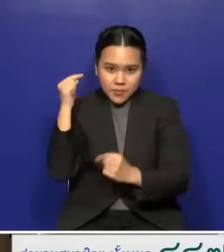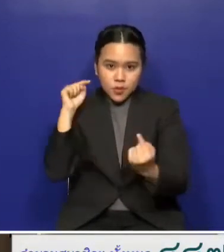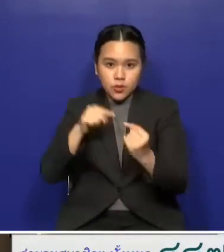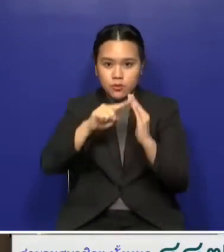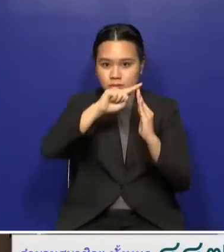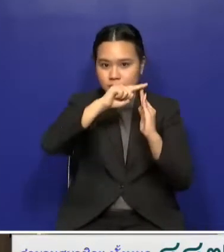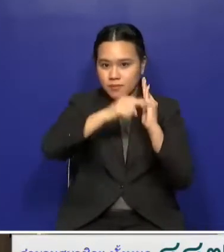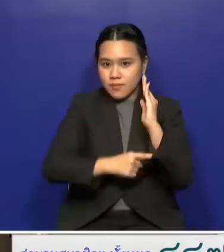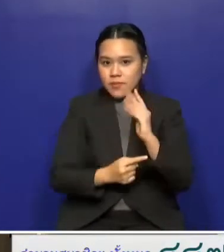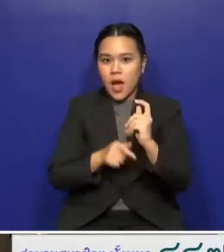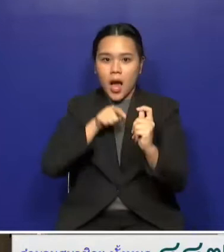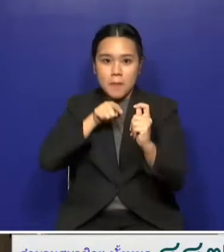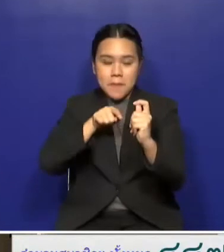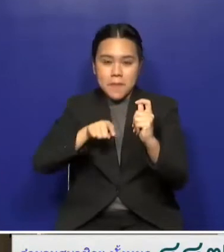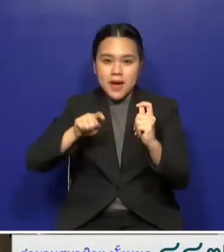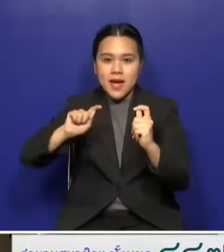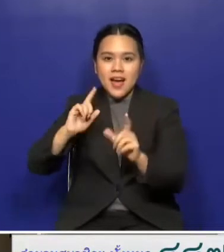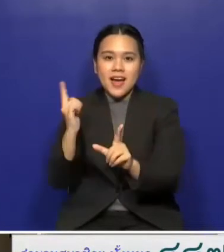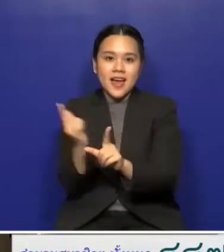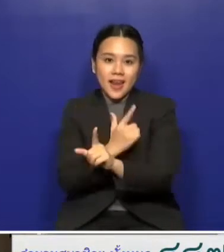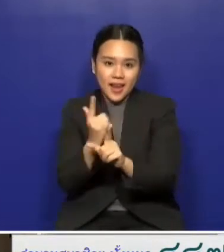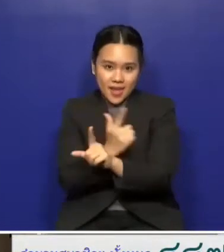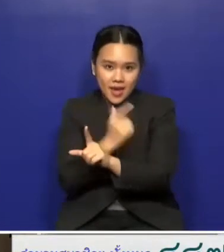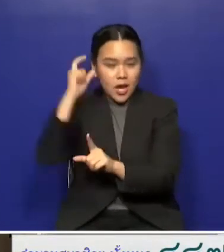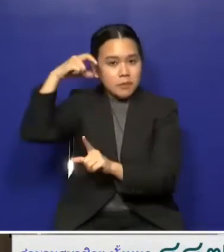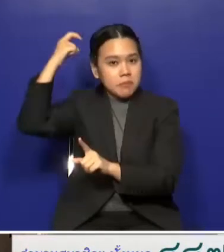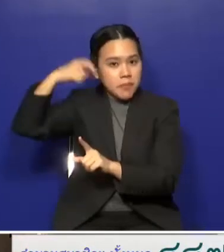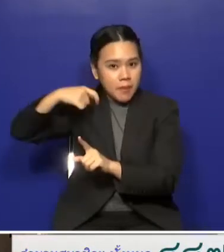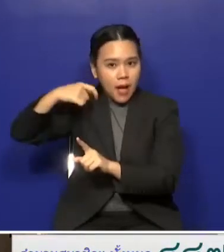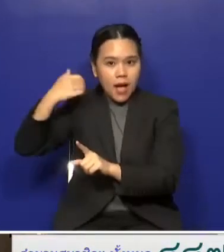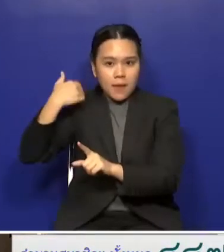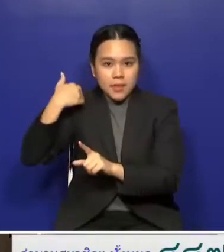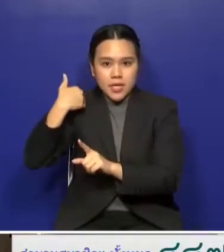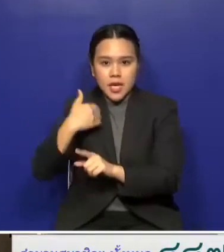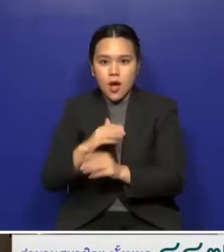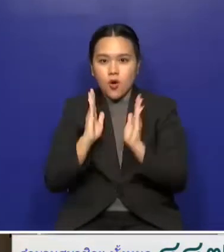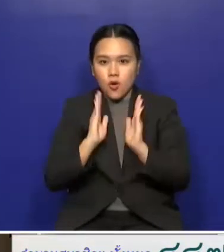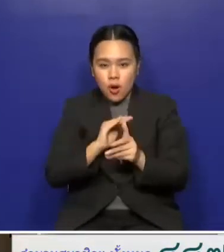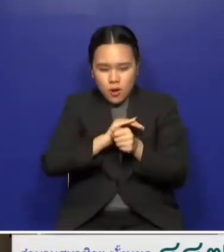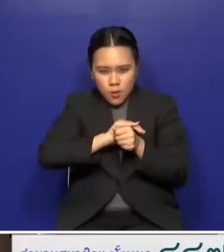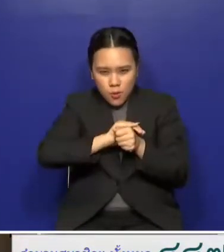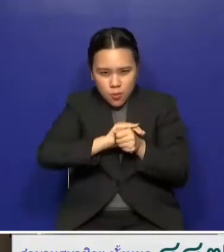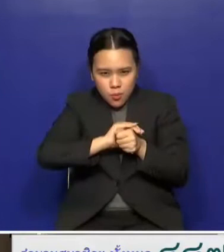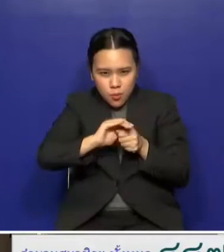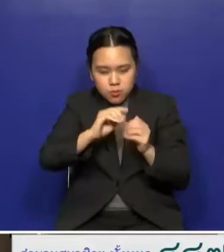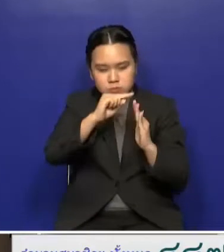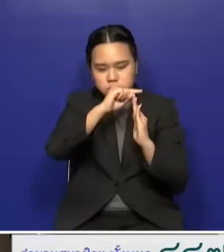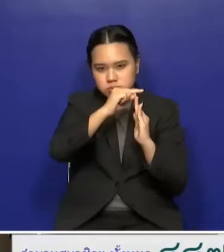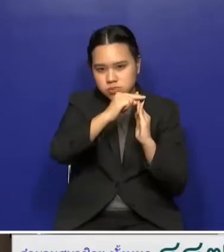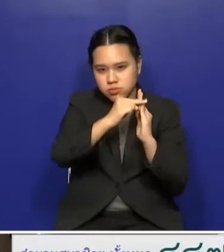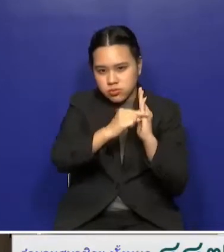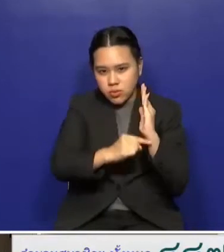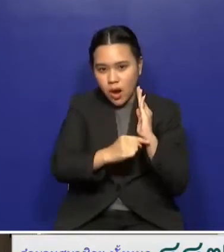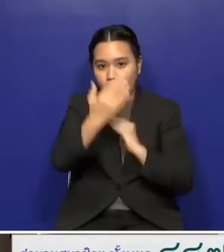ได้ซึ่งสำนักข่าว PPTV ได้รายงานว่ามีเจ้าหน้าที่ลาดตระเวนเรียกเก็บ